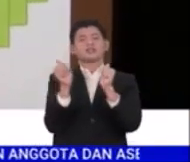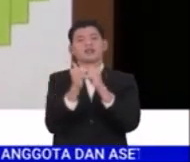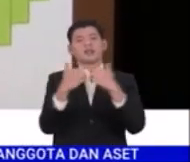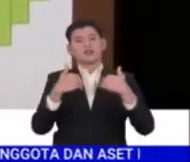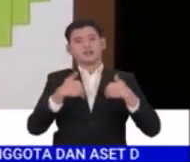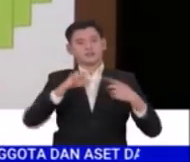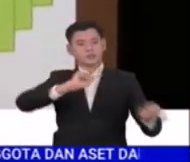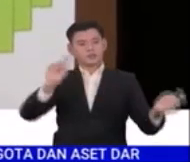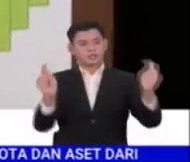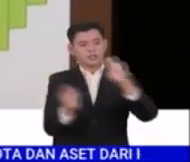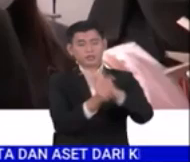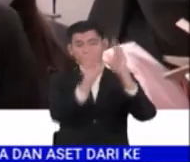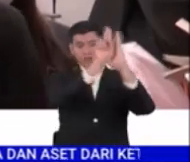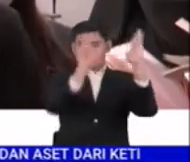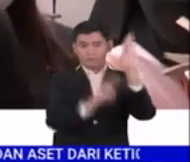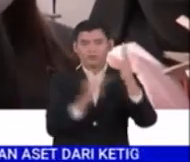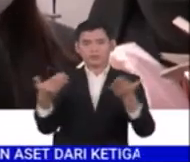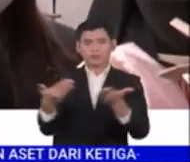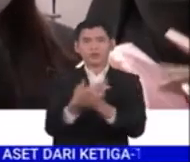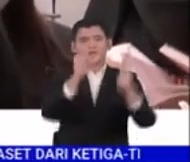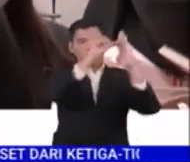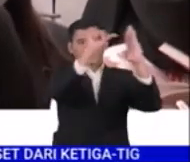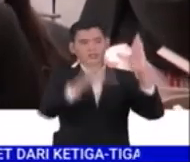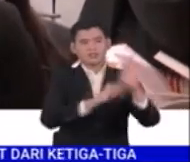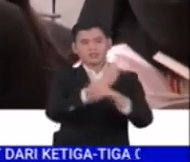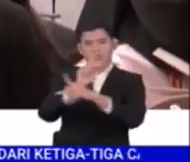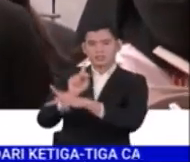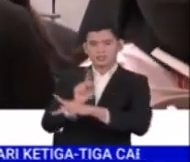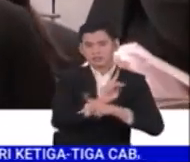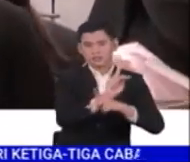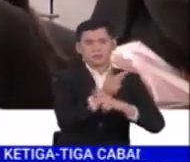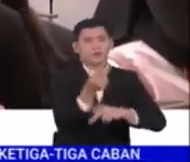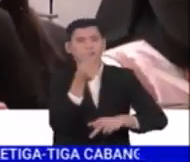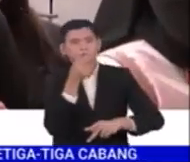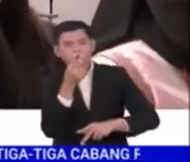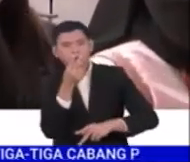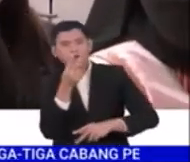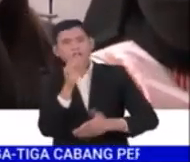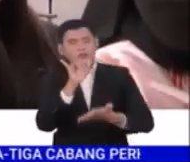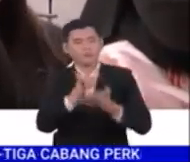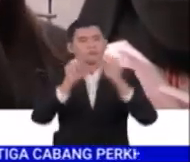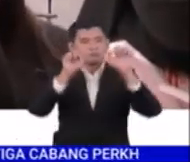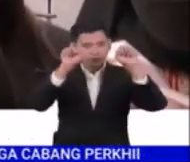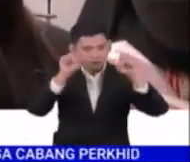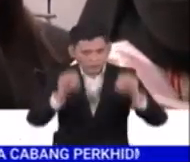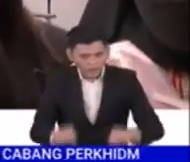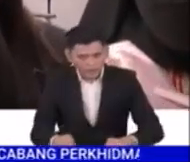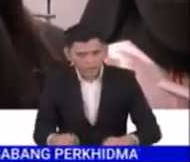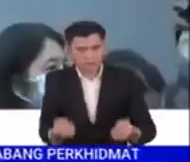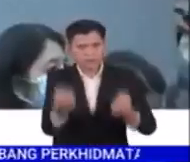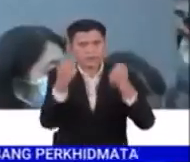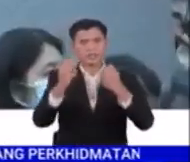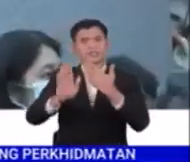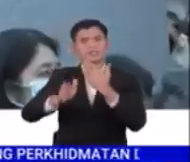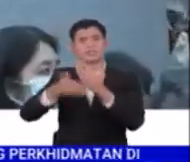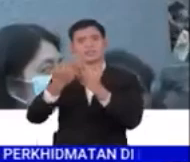aloe yang baru nih atau koran tempat kau akan menjadi lebih kowe dan mudah untuk dilaksanakan